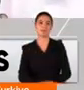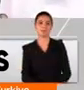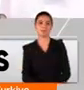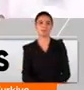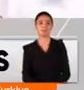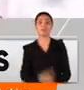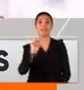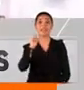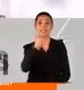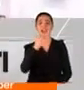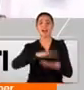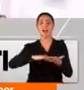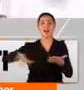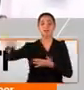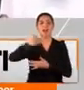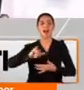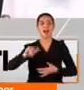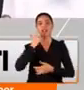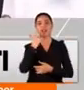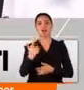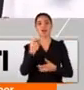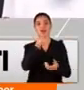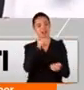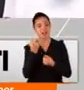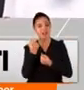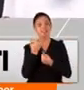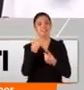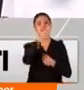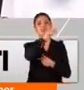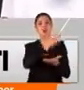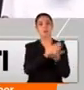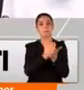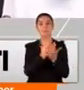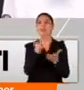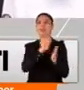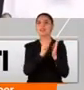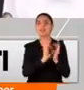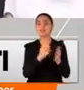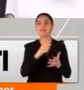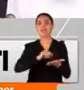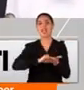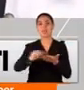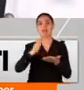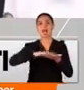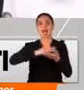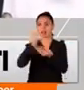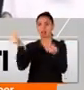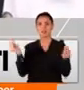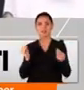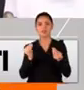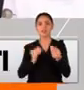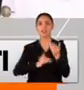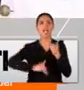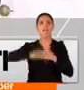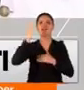Gerekli arkadaşlarımız hepsi de aynı şekilde şeylerini aldılar. Charlie'nin mirasında ne yazdıysa onların hepsi arkadaşlara